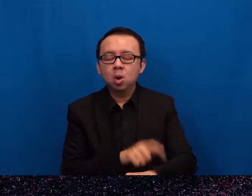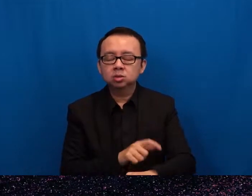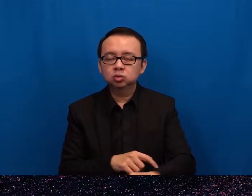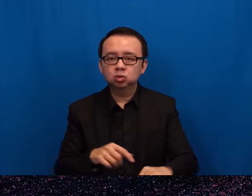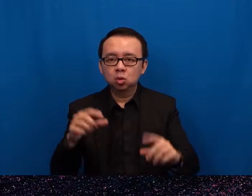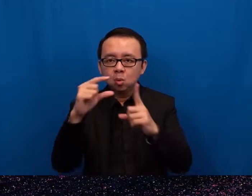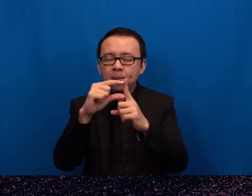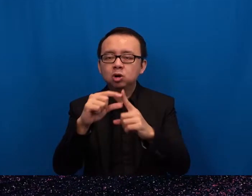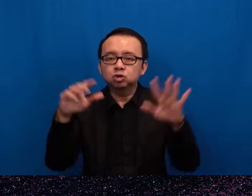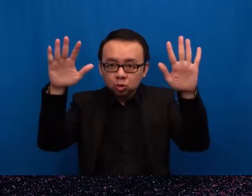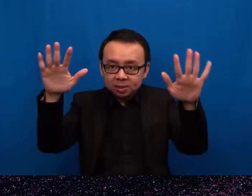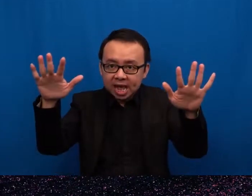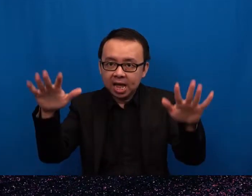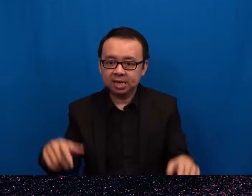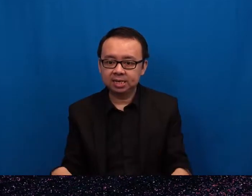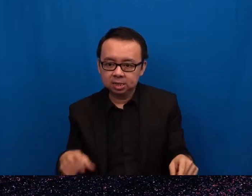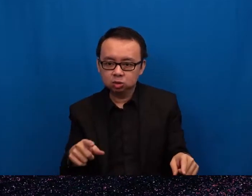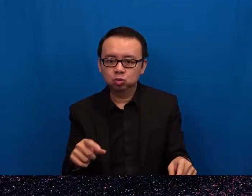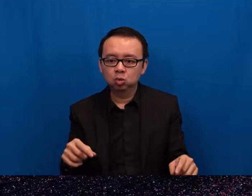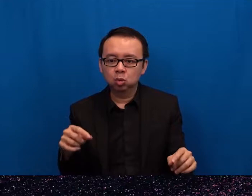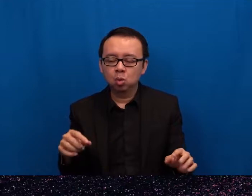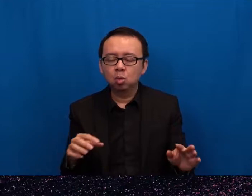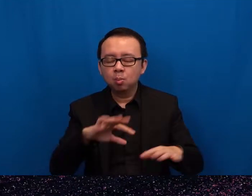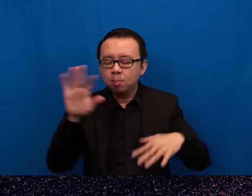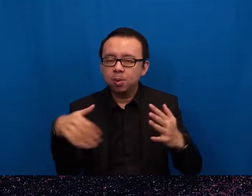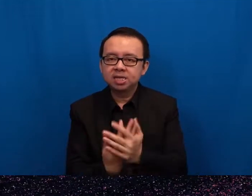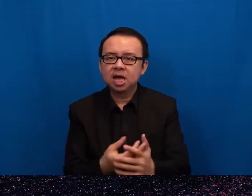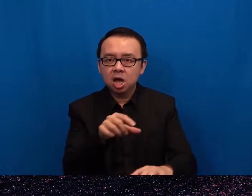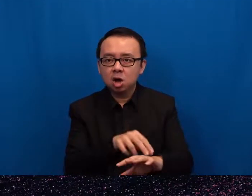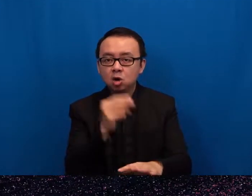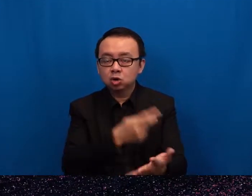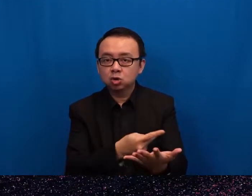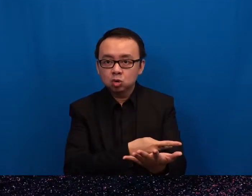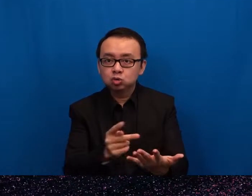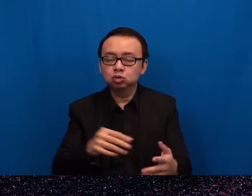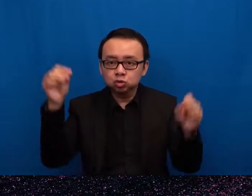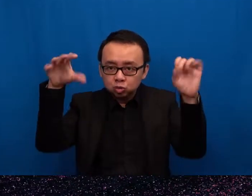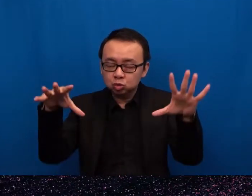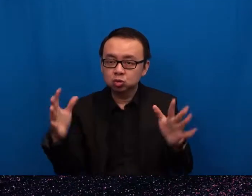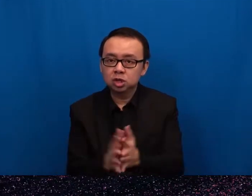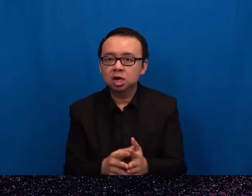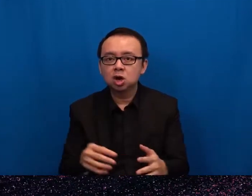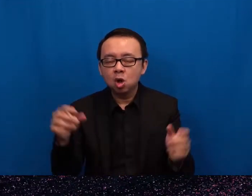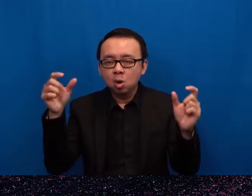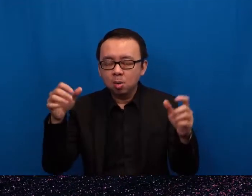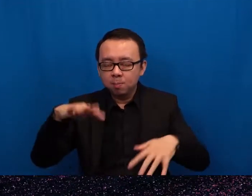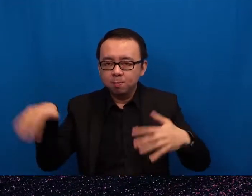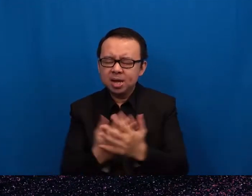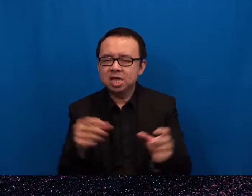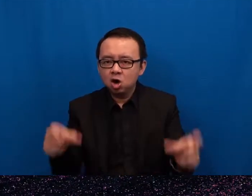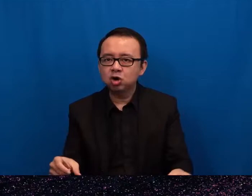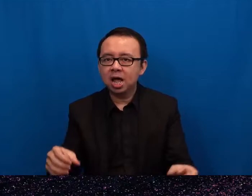mereka. Dan mulailah mereka berkata-kata dalam bahasa roh dan bernubuat. Jadi bukan sebagai bahan untuk debat.